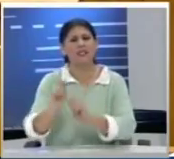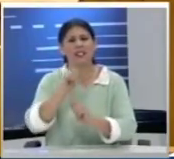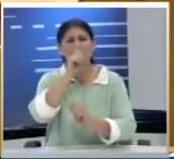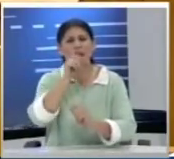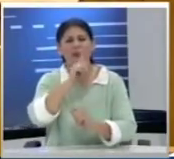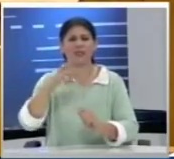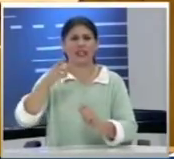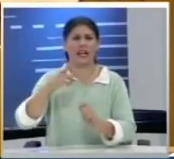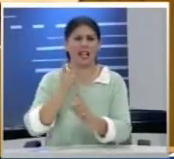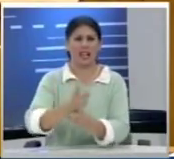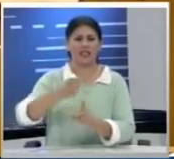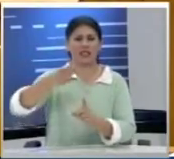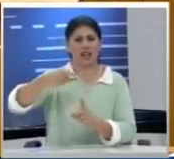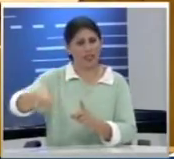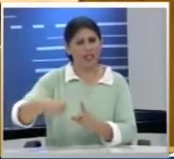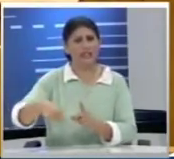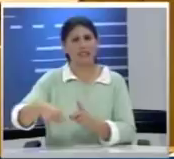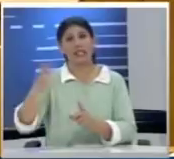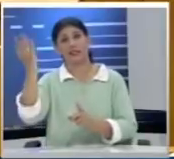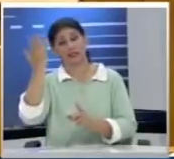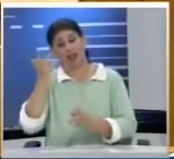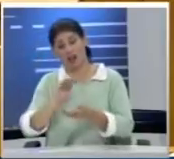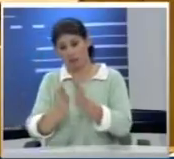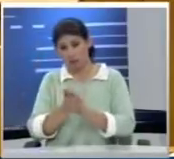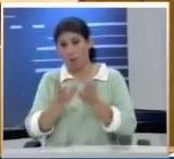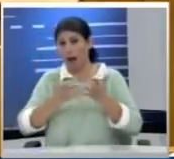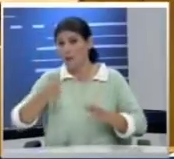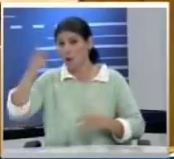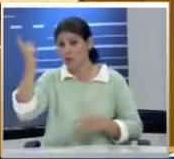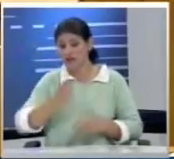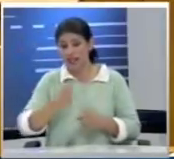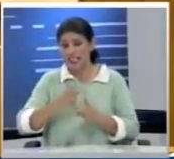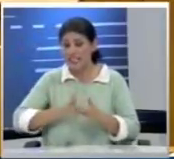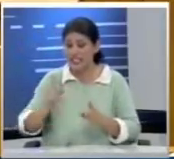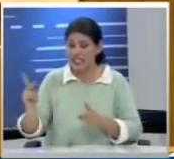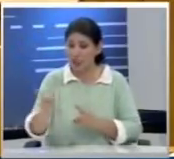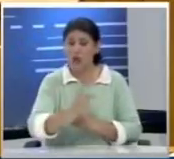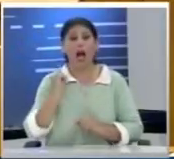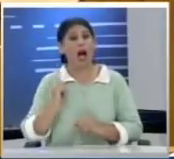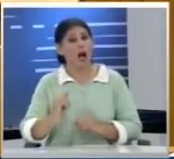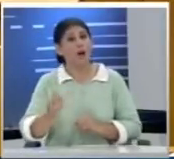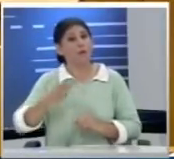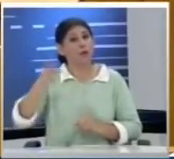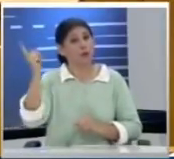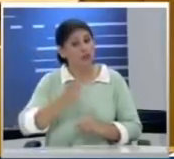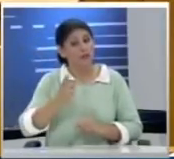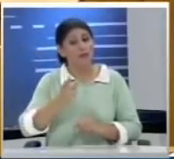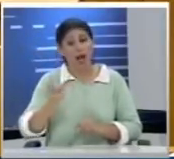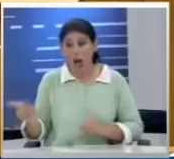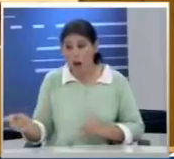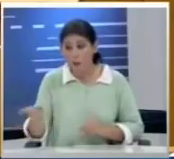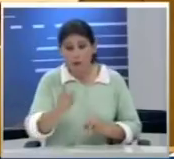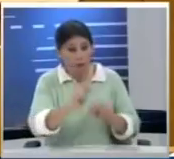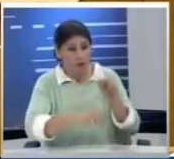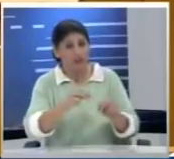αποδείξετε δίθεν σκευωρίες, η μεγάλη πλειοψηφία της ελληνικής κοινωνίας, ακόμα και η πλειοψηφία όσων σας ψήφισαν